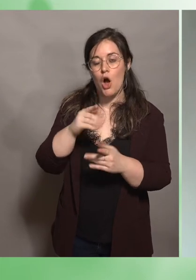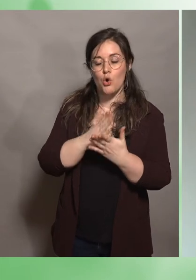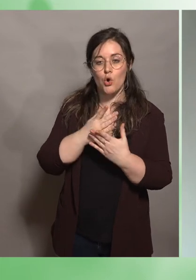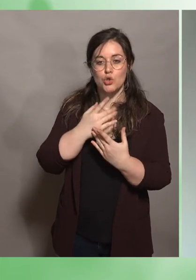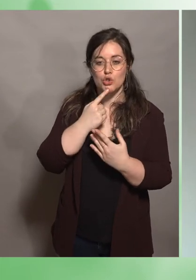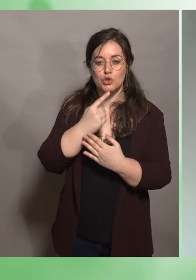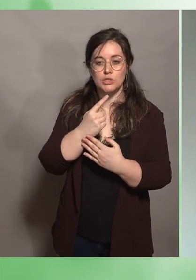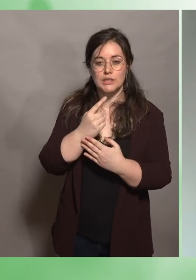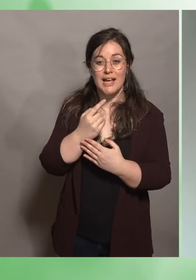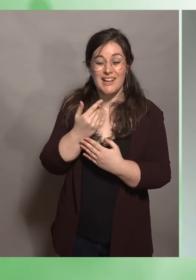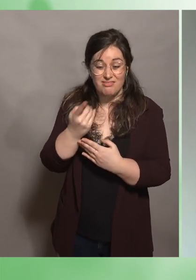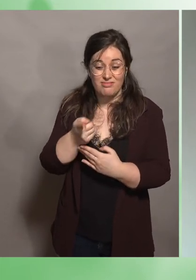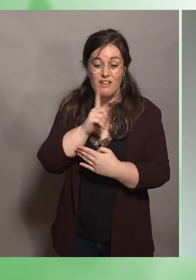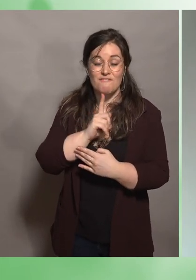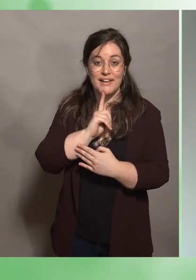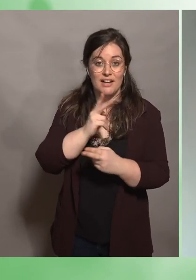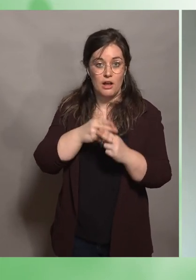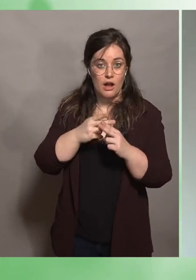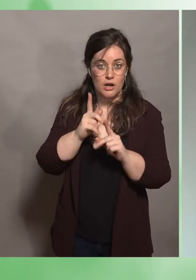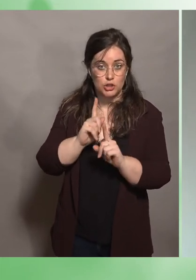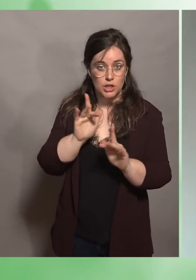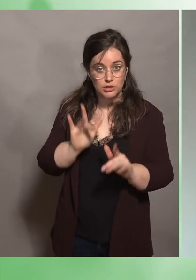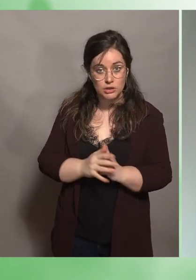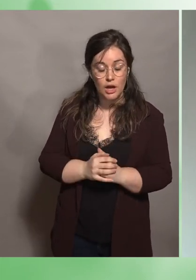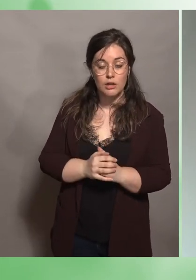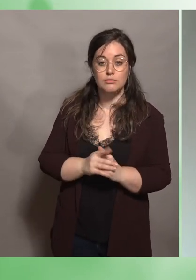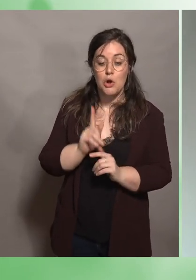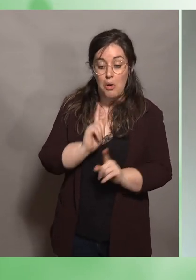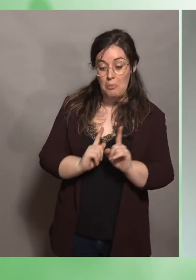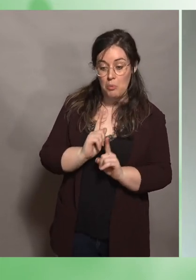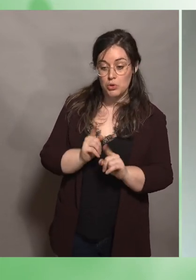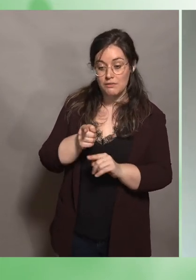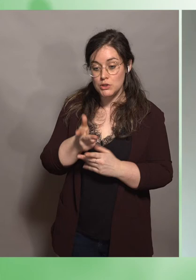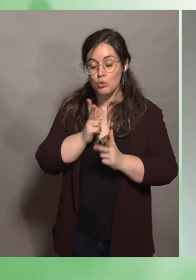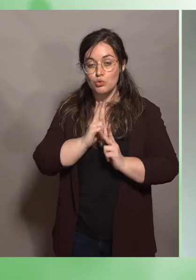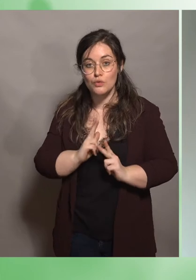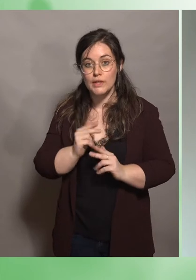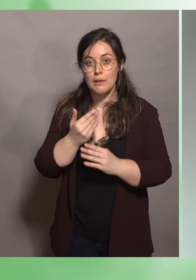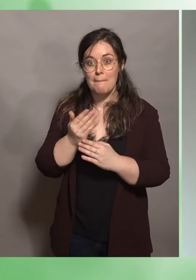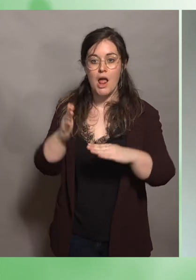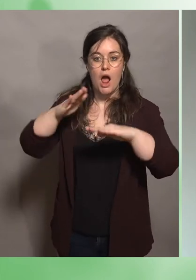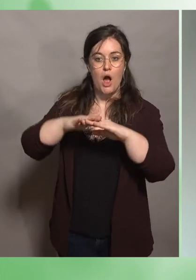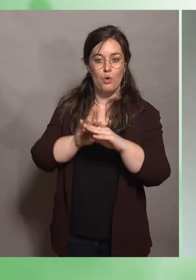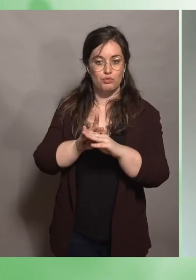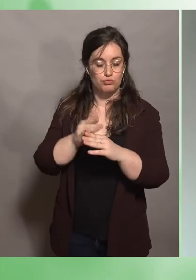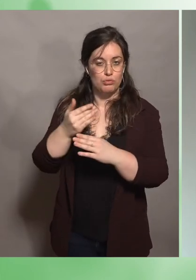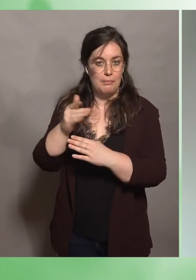worden, weniger Krankenstände. Die Motivation und die Zufriedenheit ist einfach eine